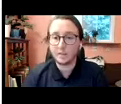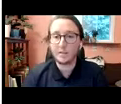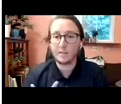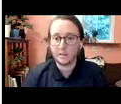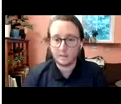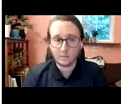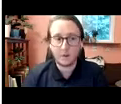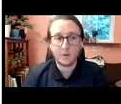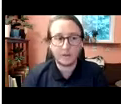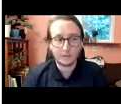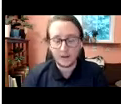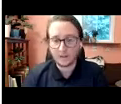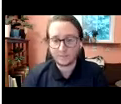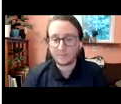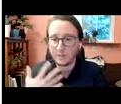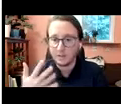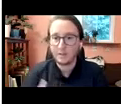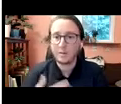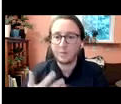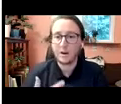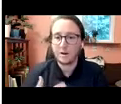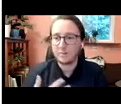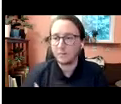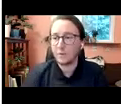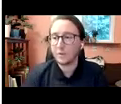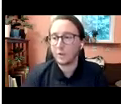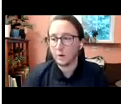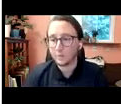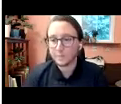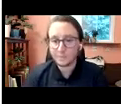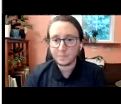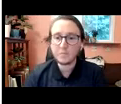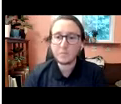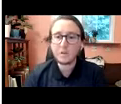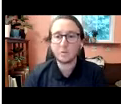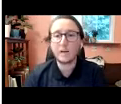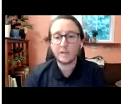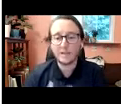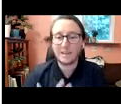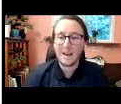Les participants, en premier lieu, ont parlé de ça dans